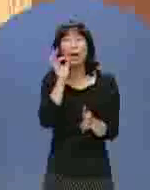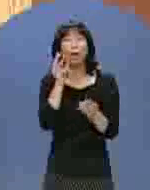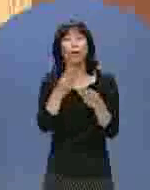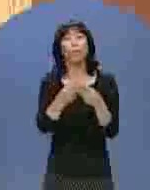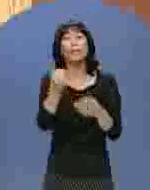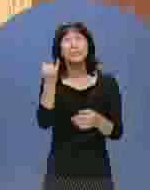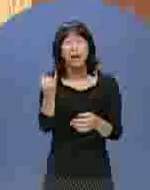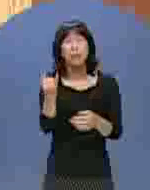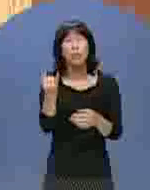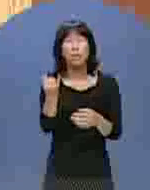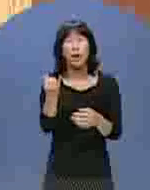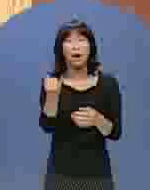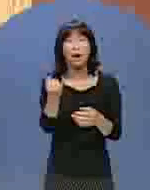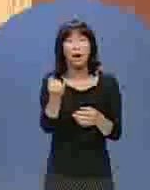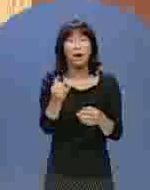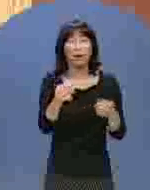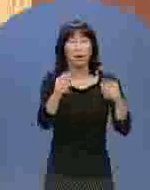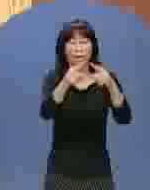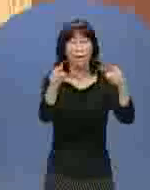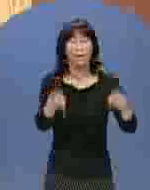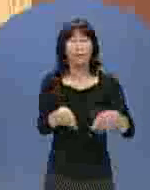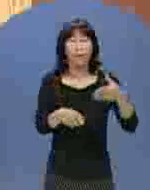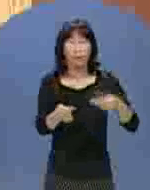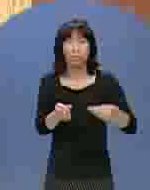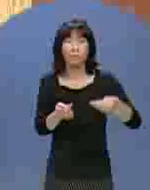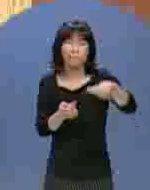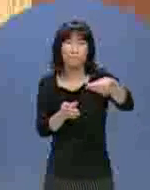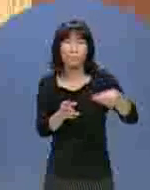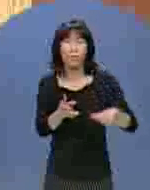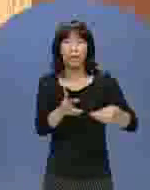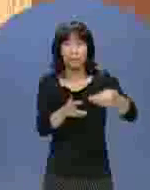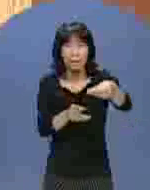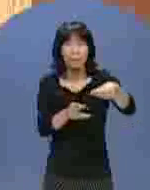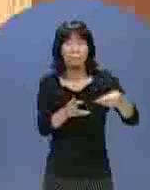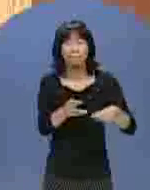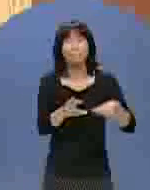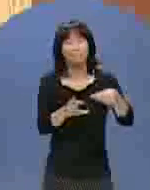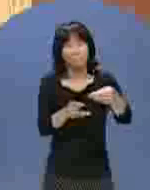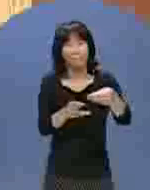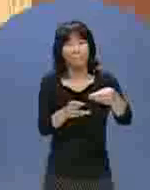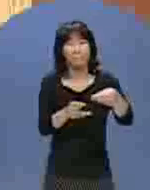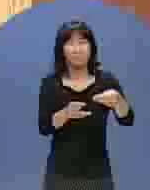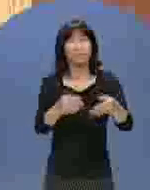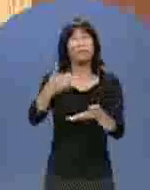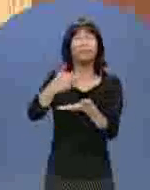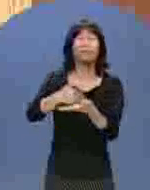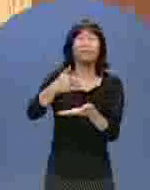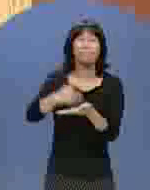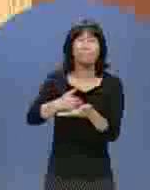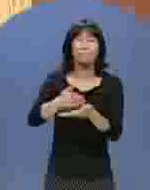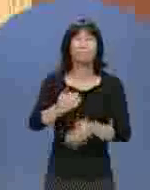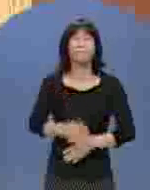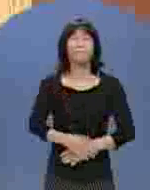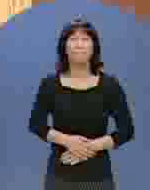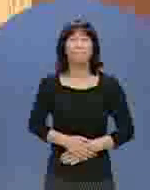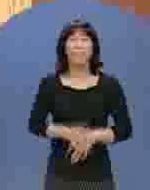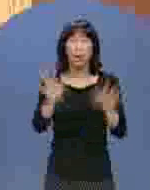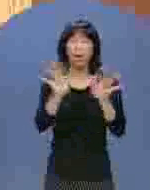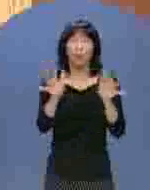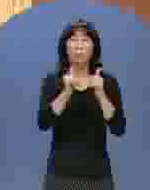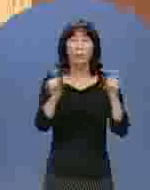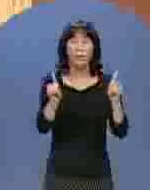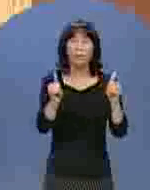、折り紙を持っている方の手をうまく動かしながらゆっくり切りましょうと指導があると、